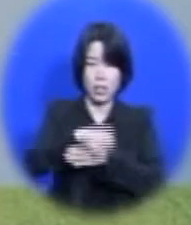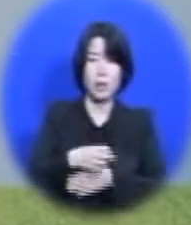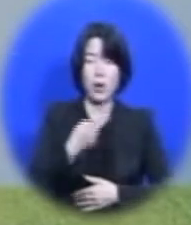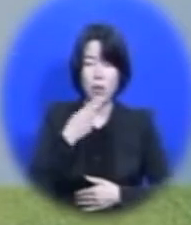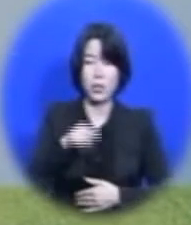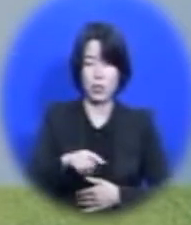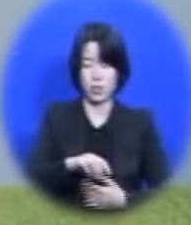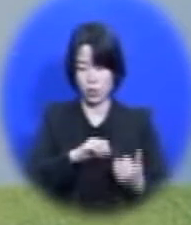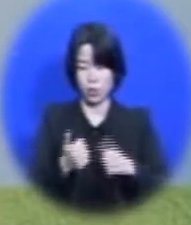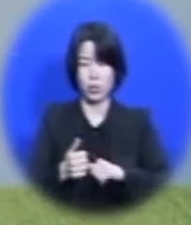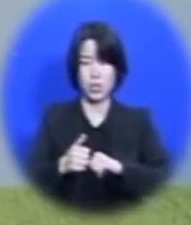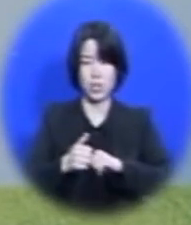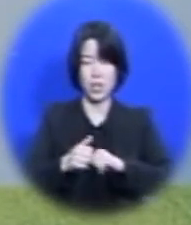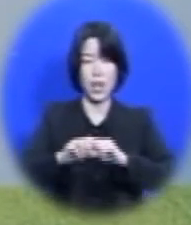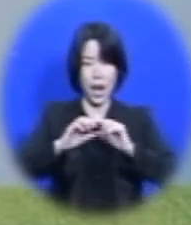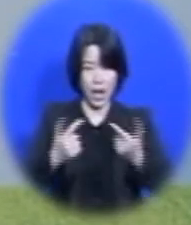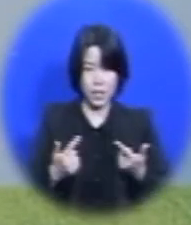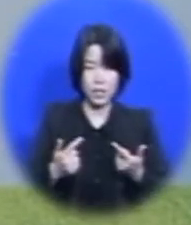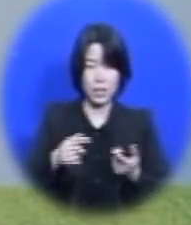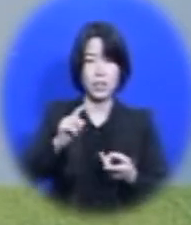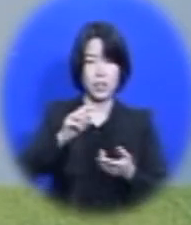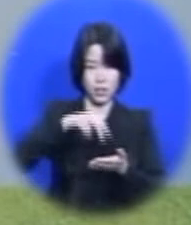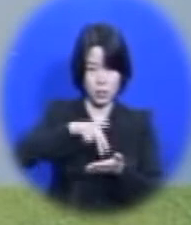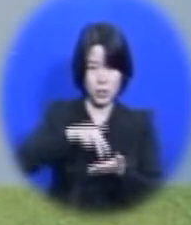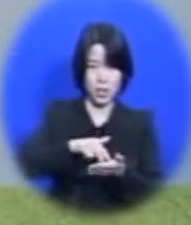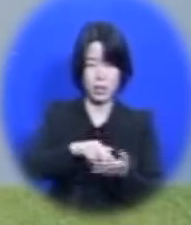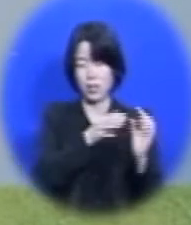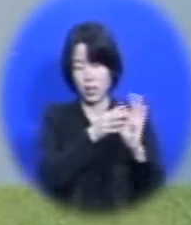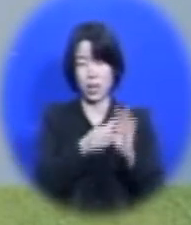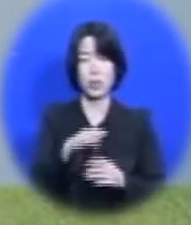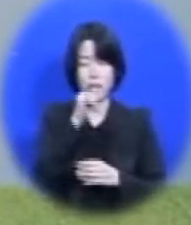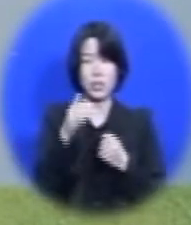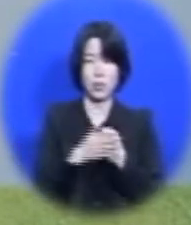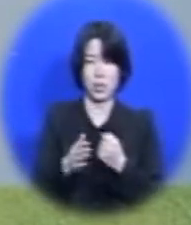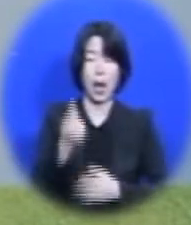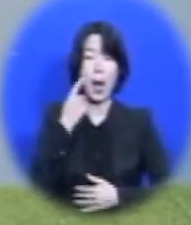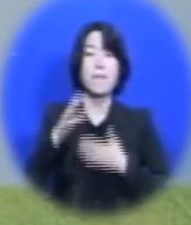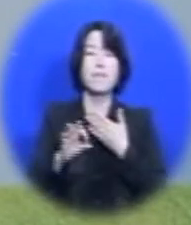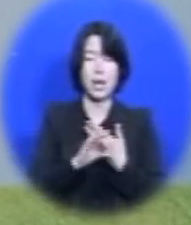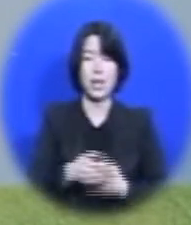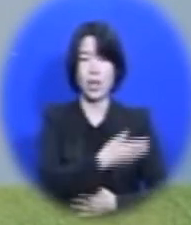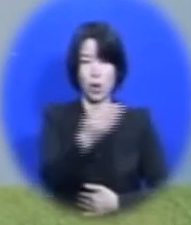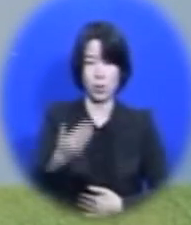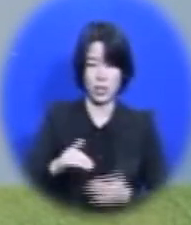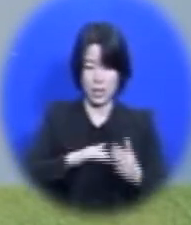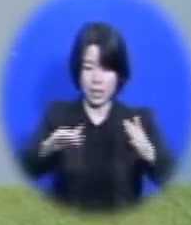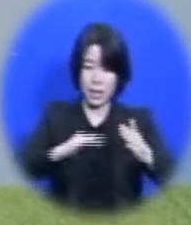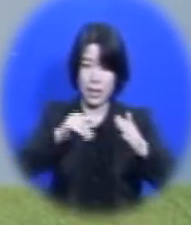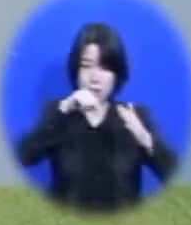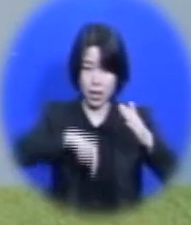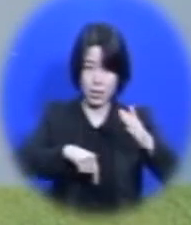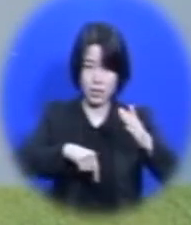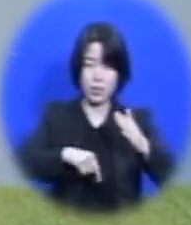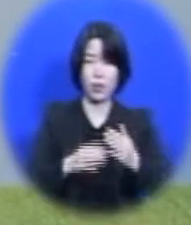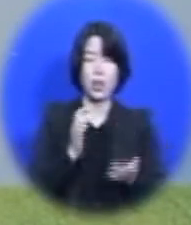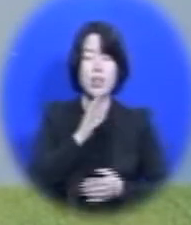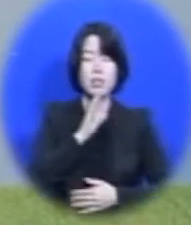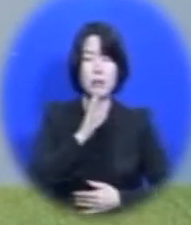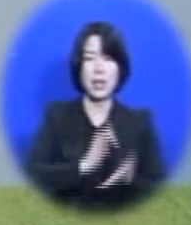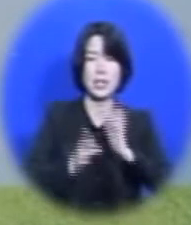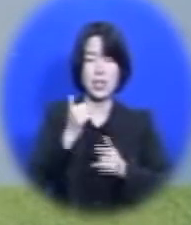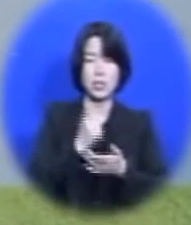않는 상태에 머물러 있기 때문입니다. 만약에 여러분들이 여러분의 가정 안에서 정말 예수님의